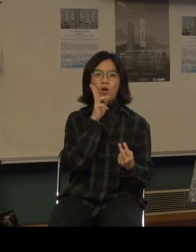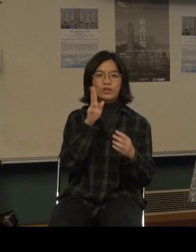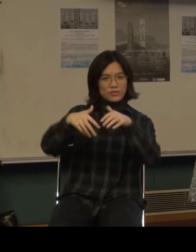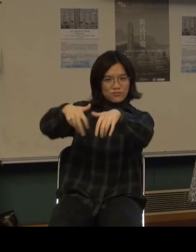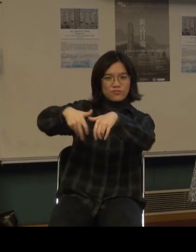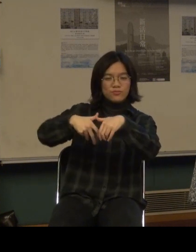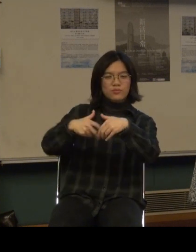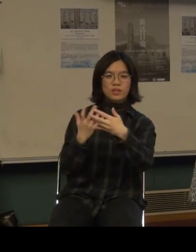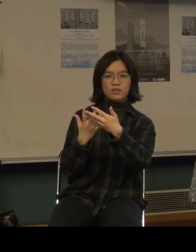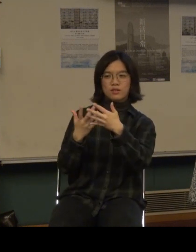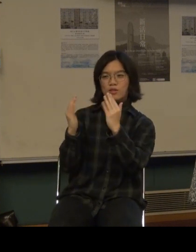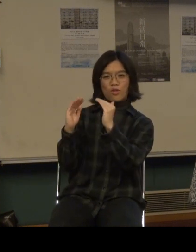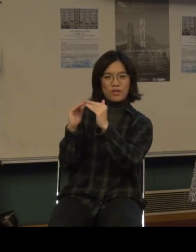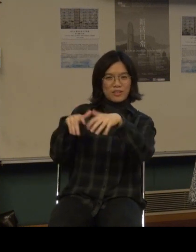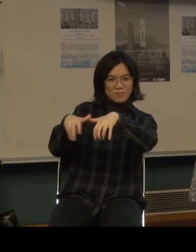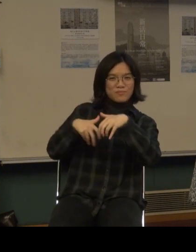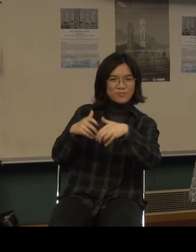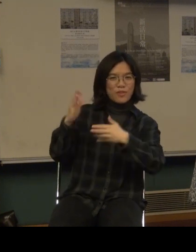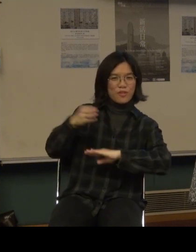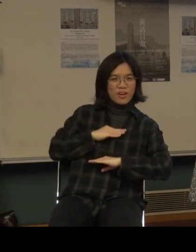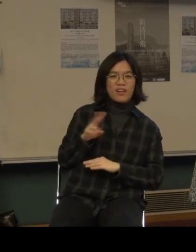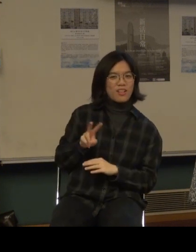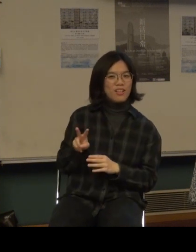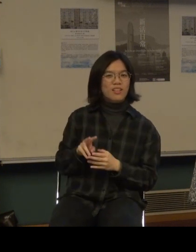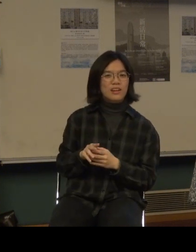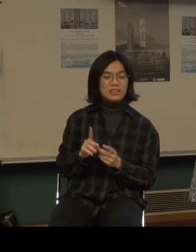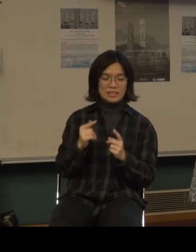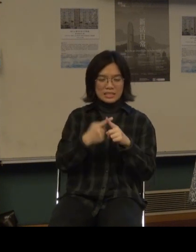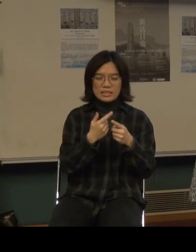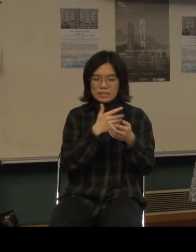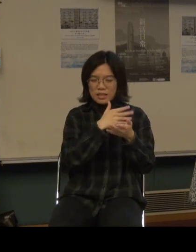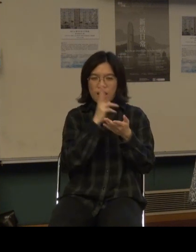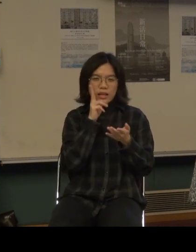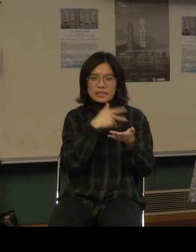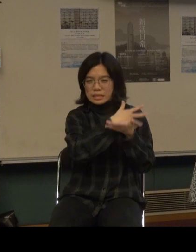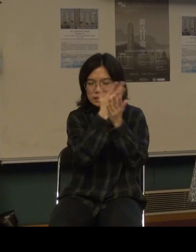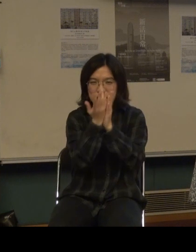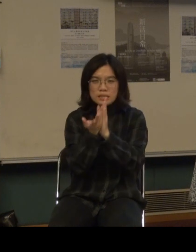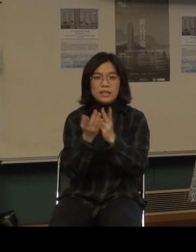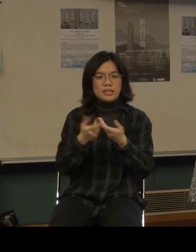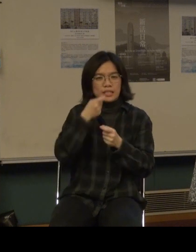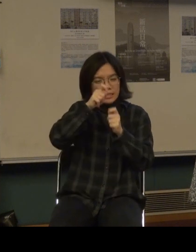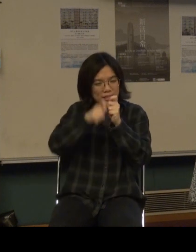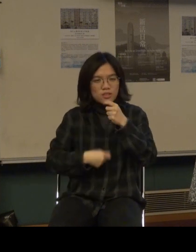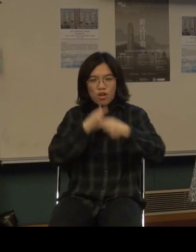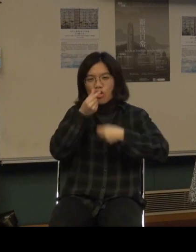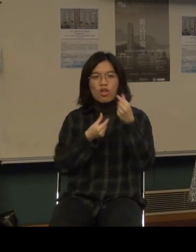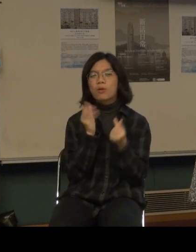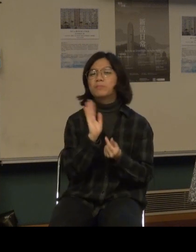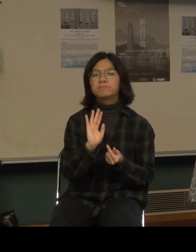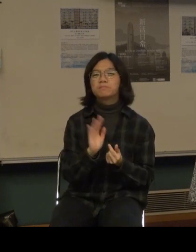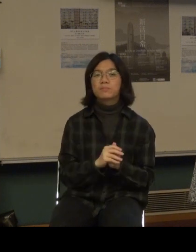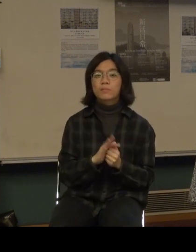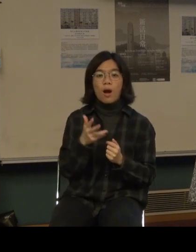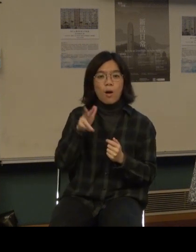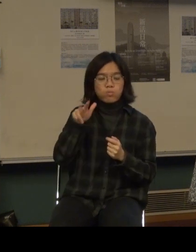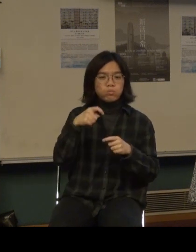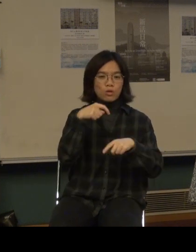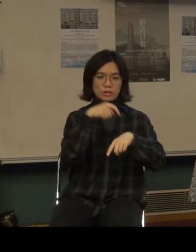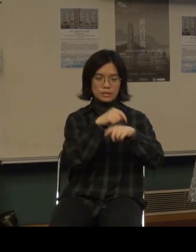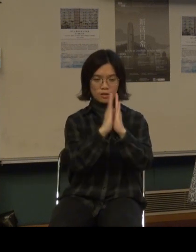的住宅的設計。這些林林種種我不詳細說，就是都是在幾乎在同一個時段，在世界不同的地